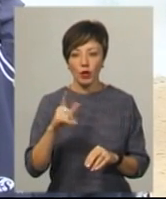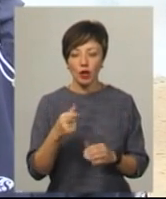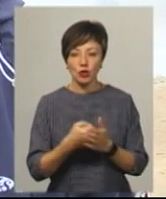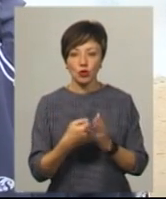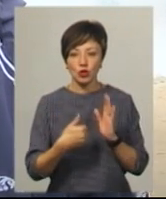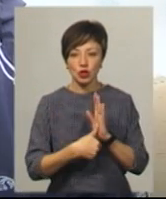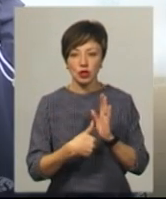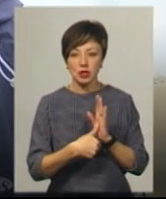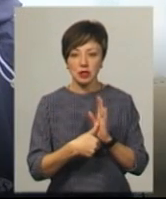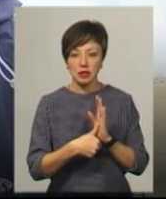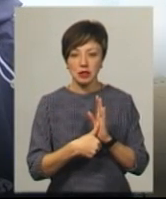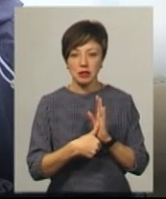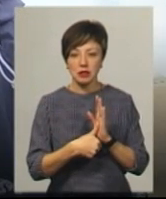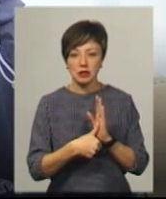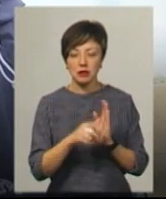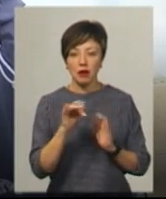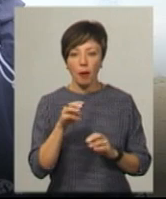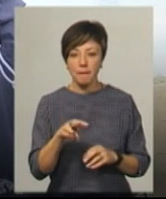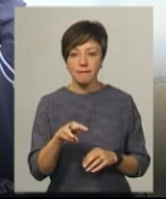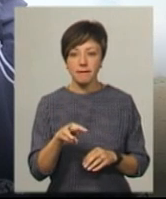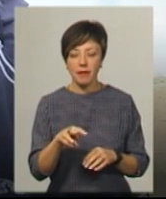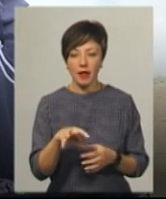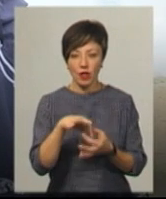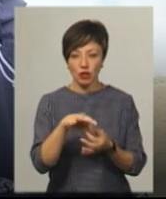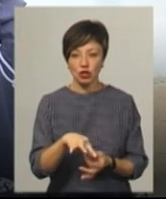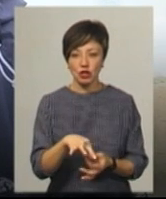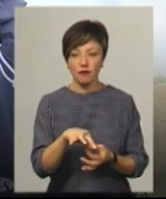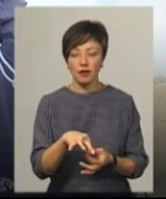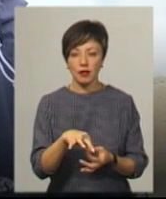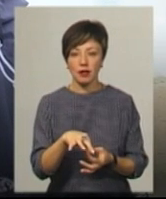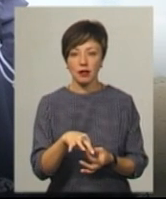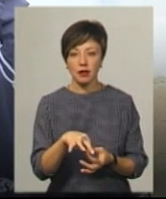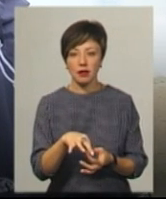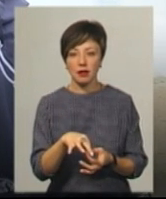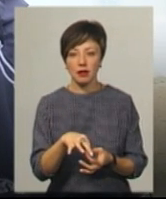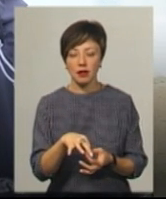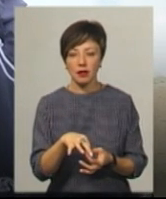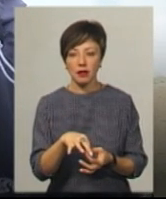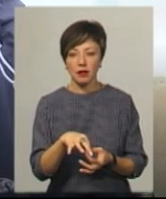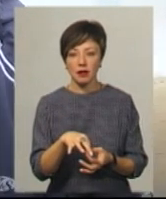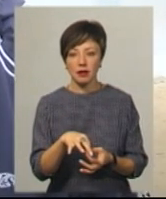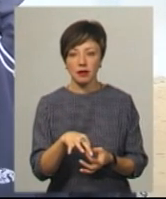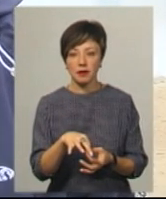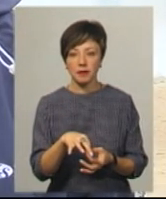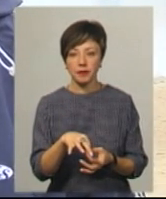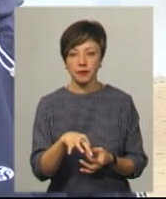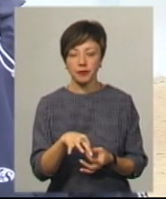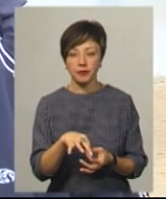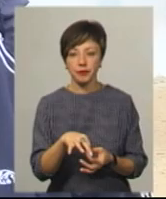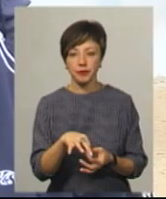грам наживки дюймові, тут ставлю ставку на дюймові